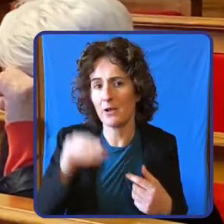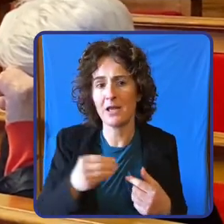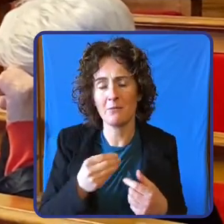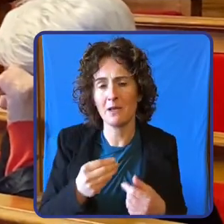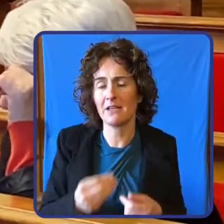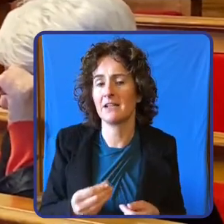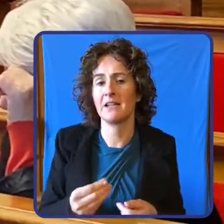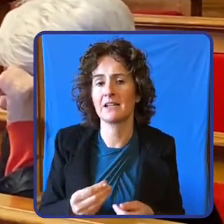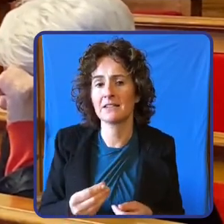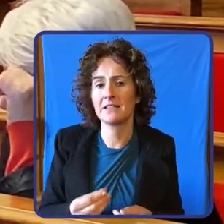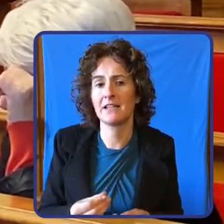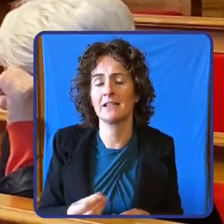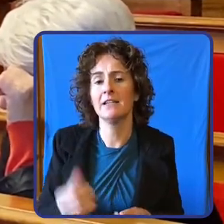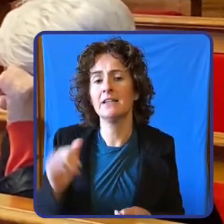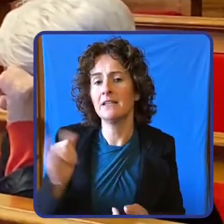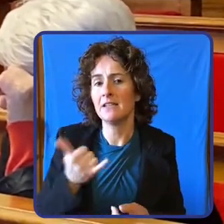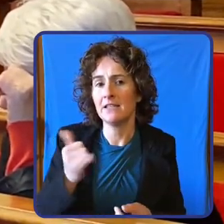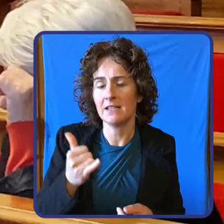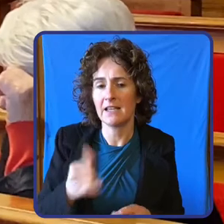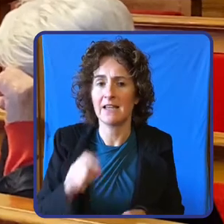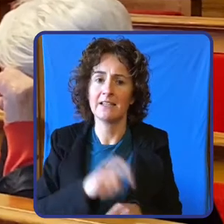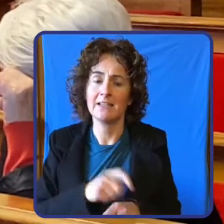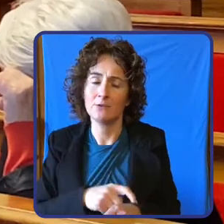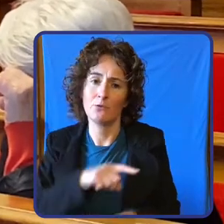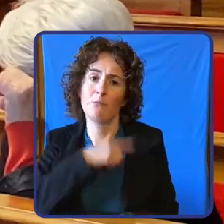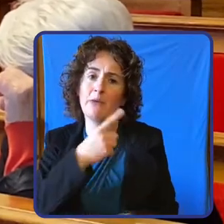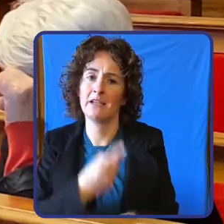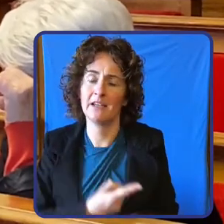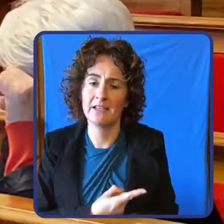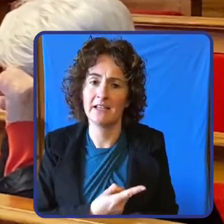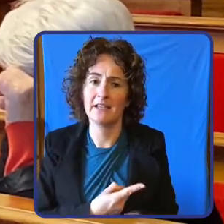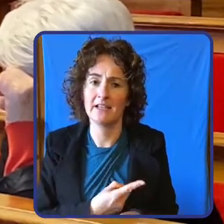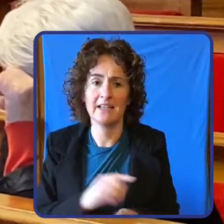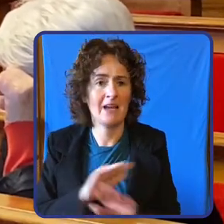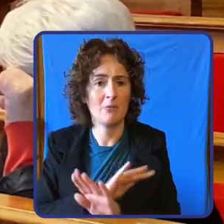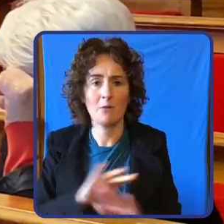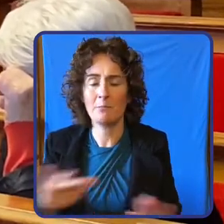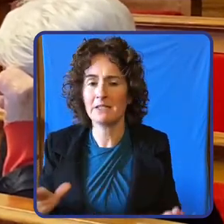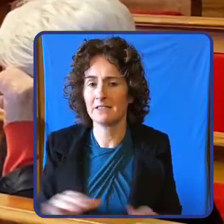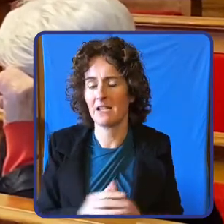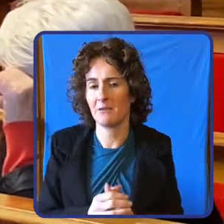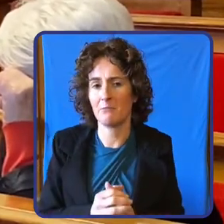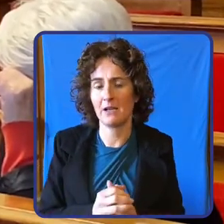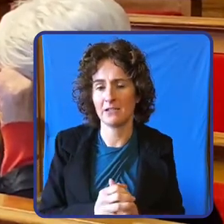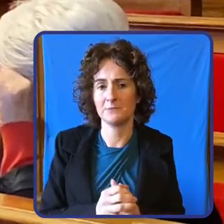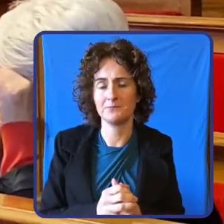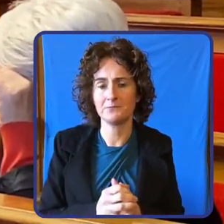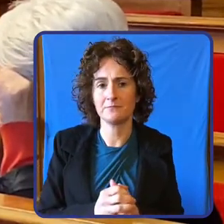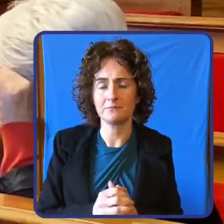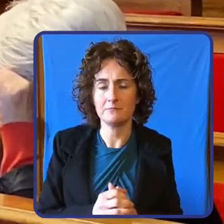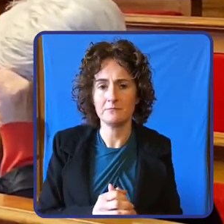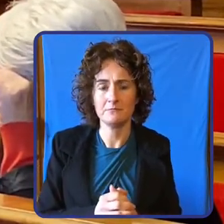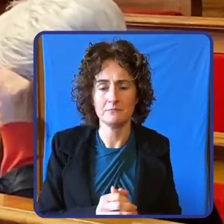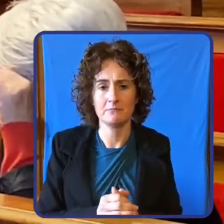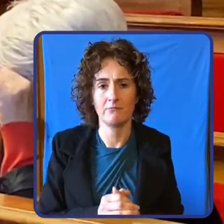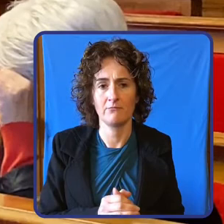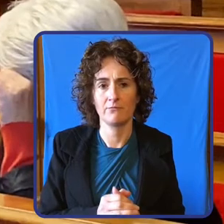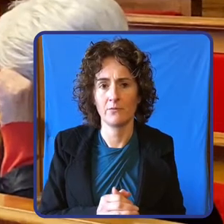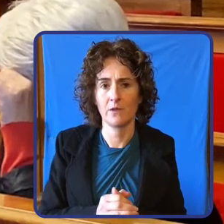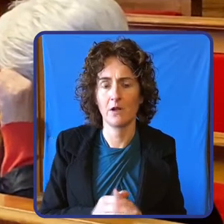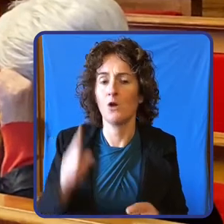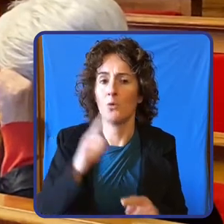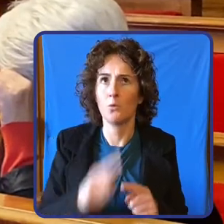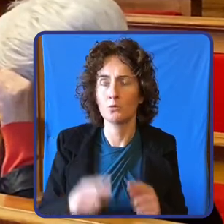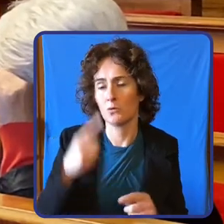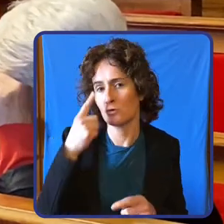energiában is, mert hogy aki meg utazik, annak meg benzinköltséget fog megtakarítani nagy valószínűség szerint. És az utolsó